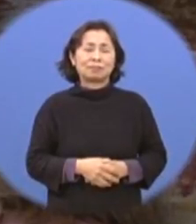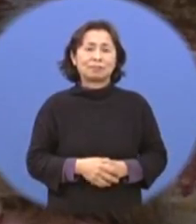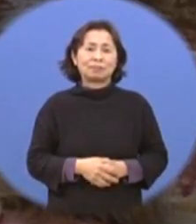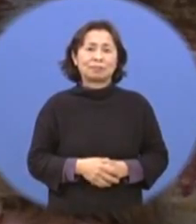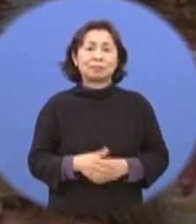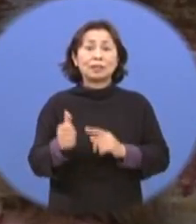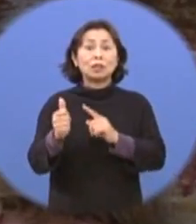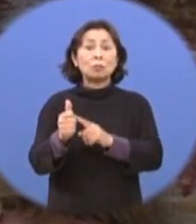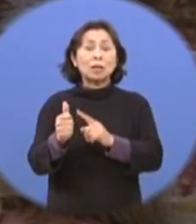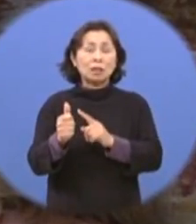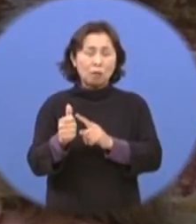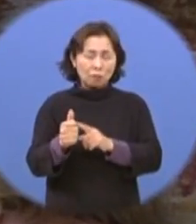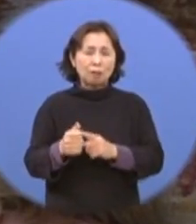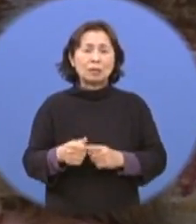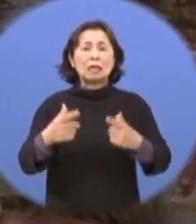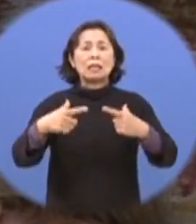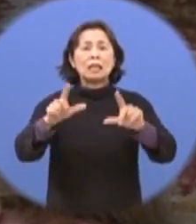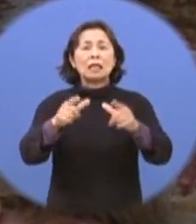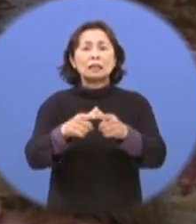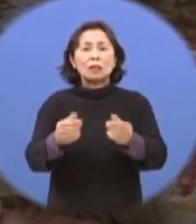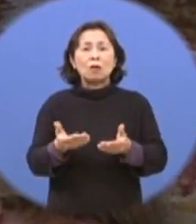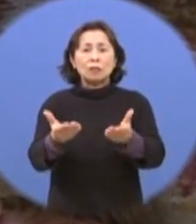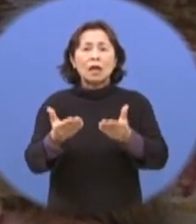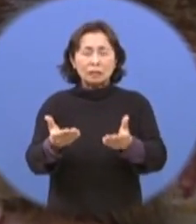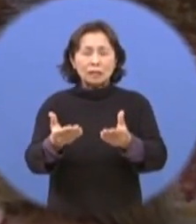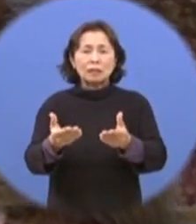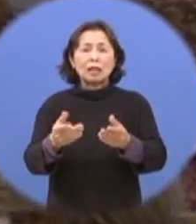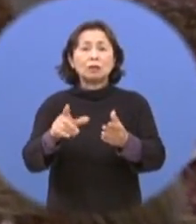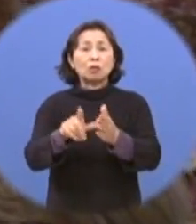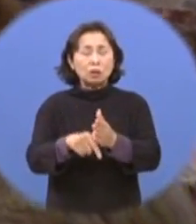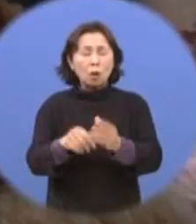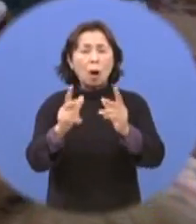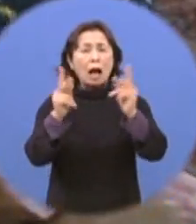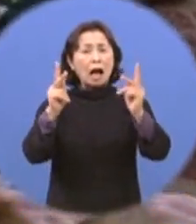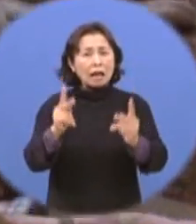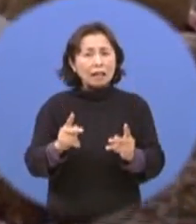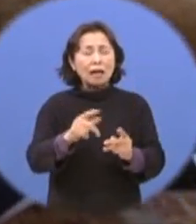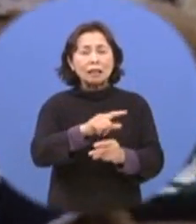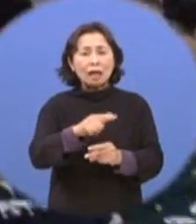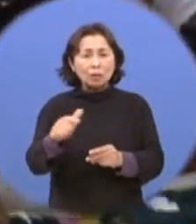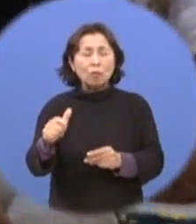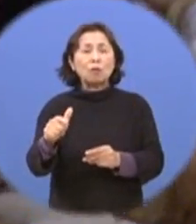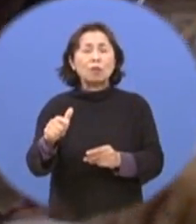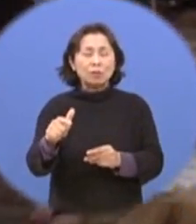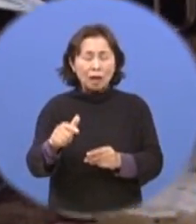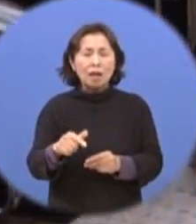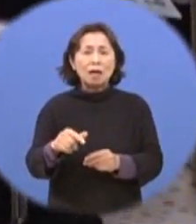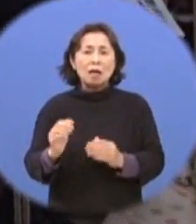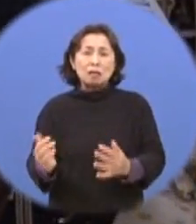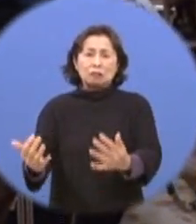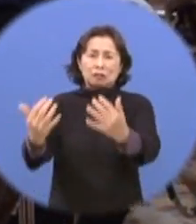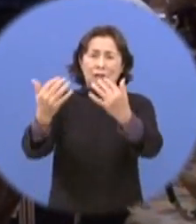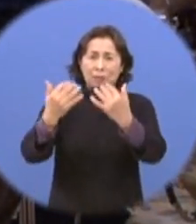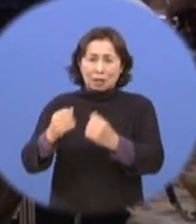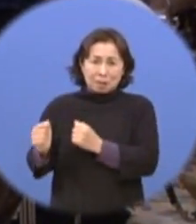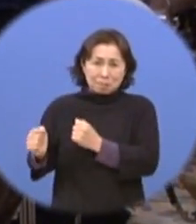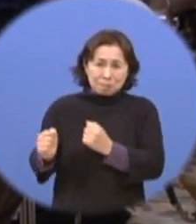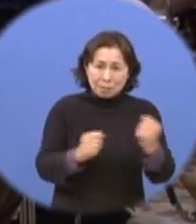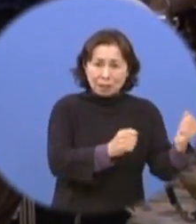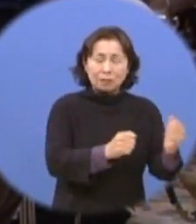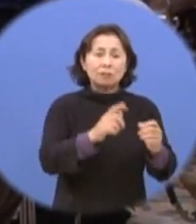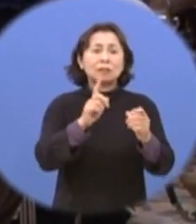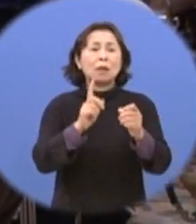四ノ宮さんは東日本大震災の花壇や教訓として津波から素早く逃げるためには日ごろの